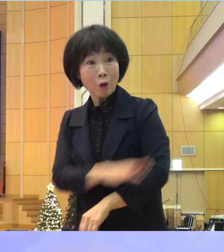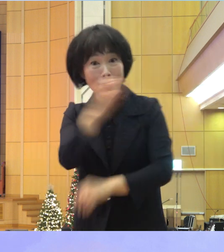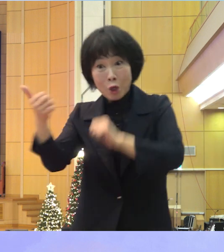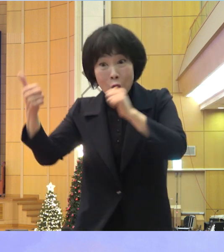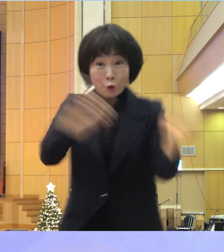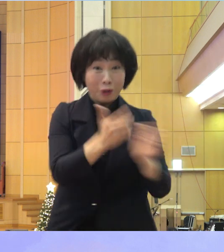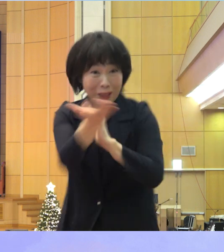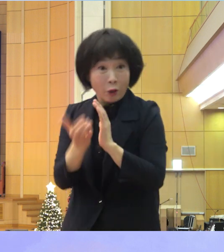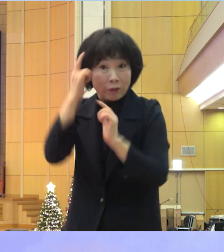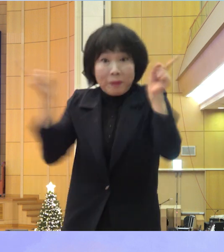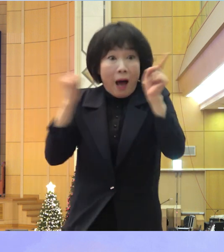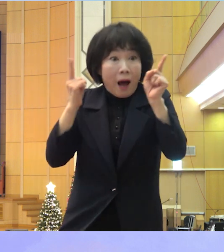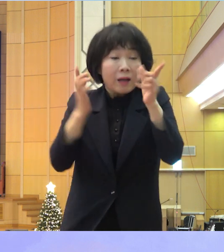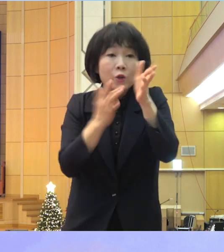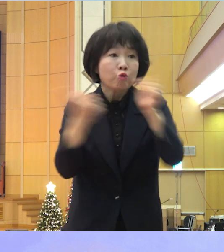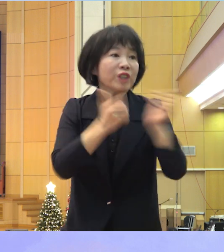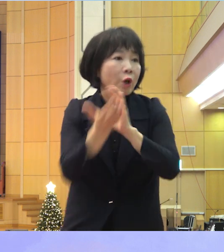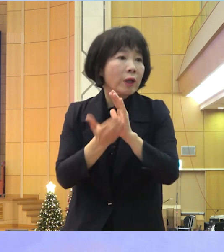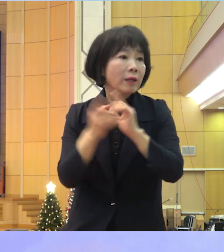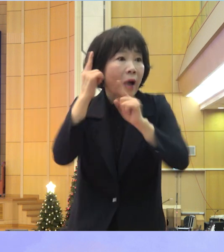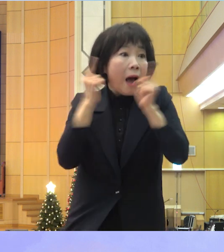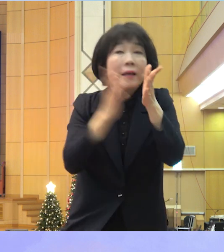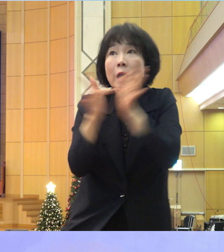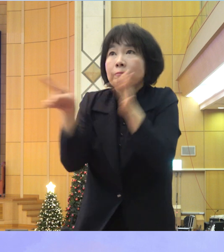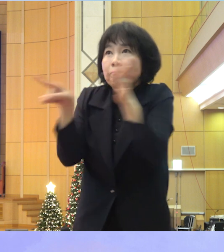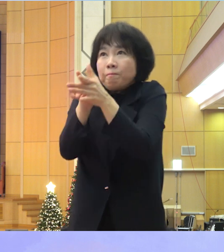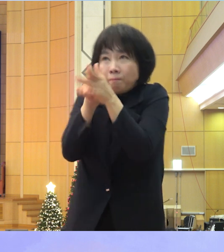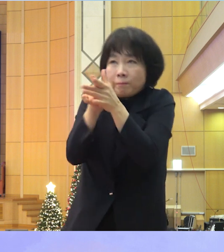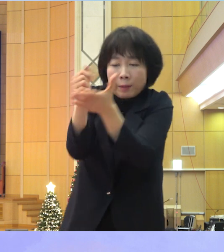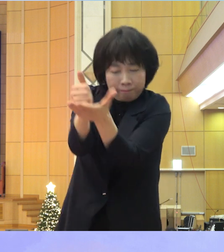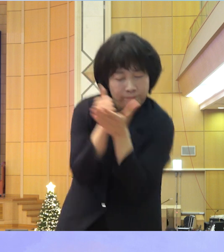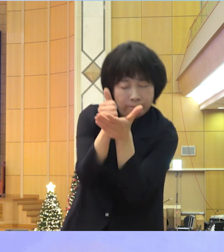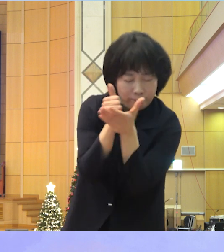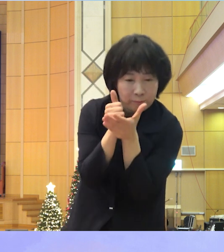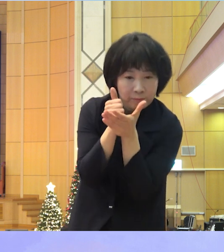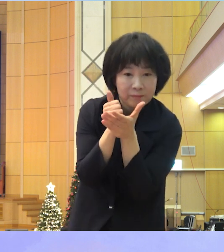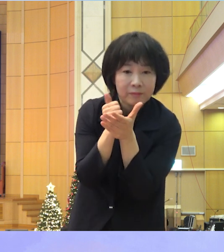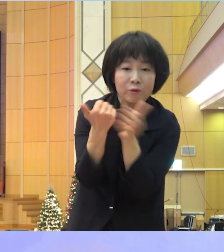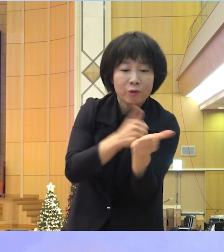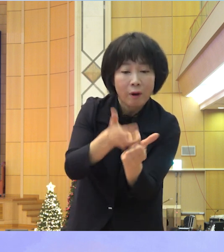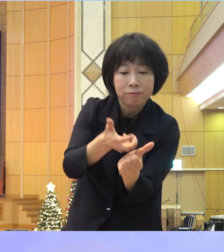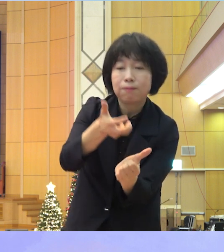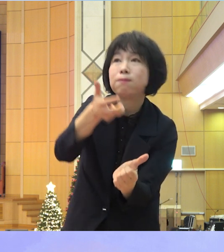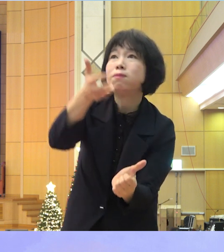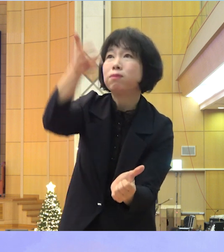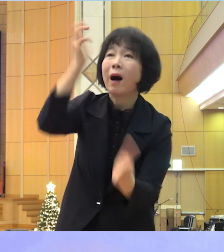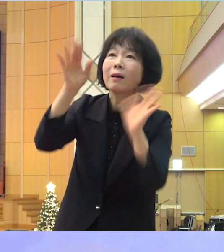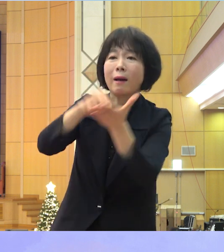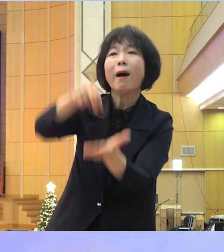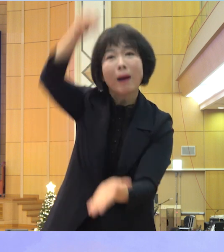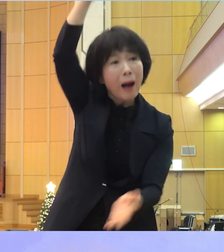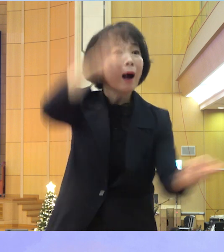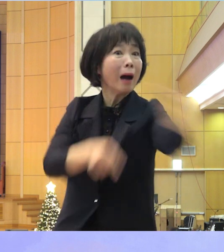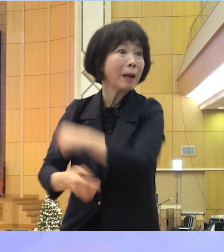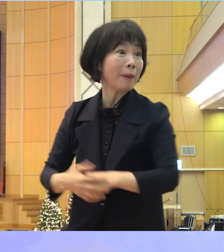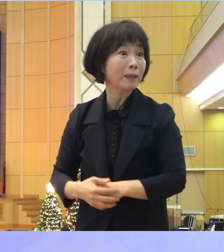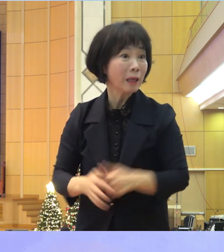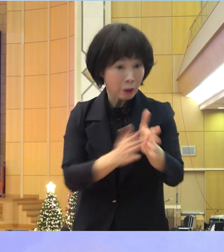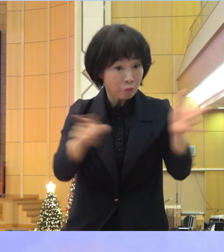죽기 전에 예수 믿으시오. 죽기 전에 예수